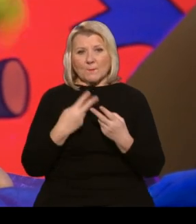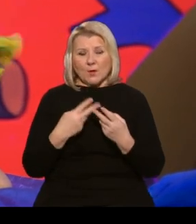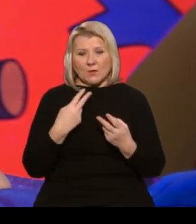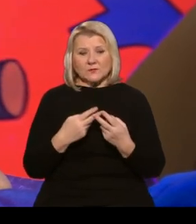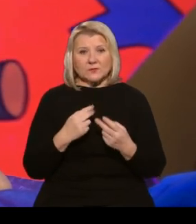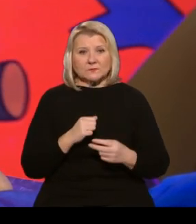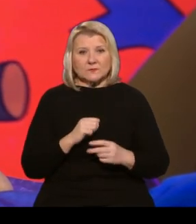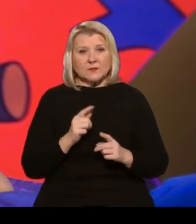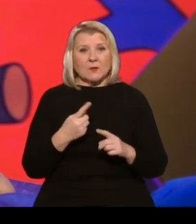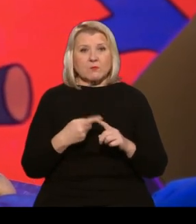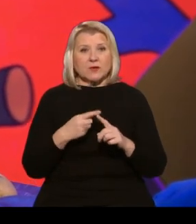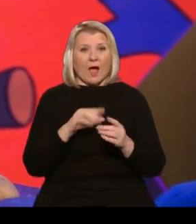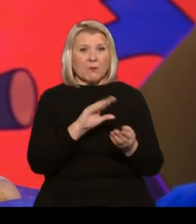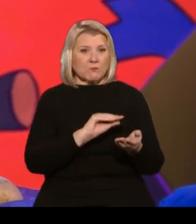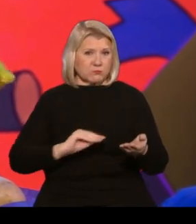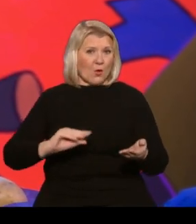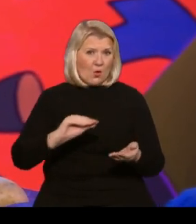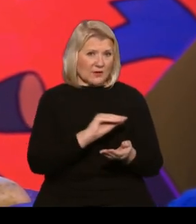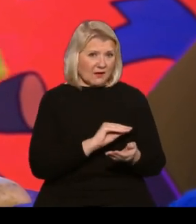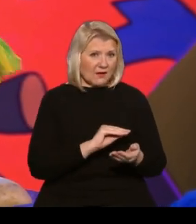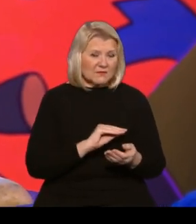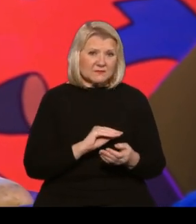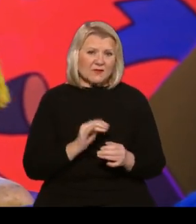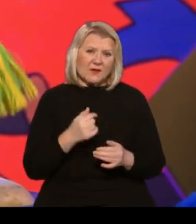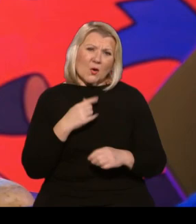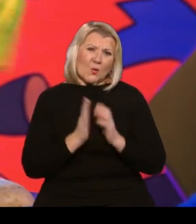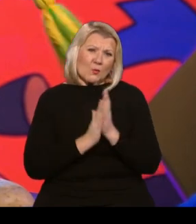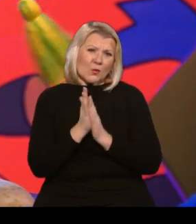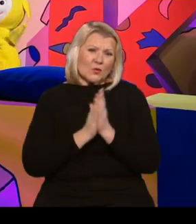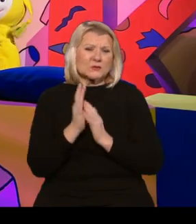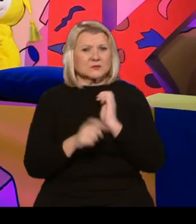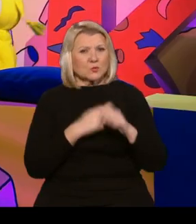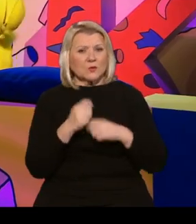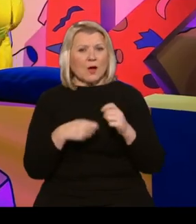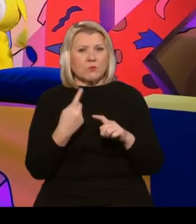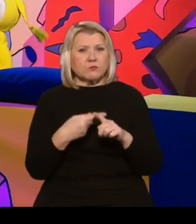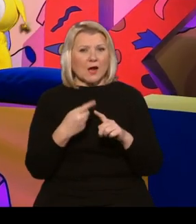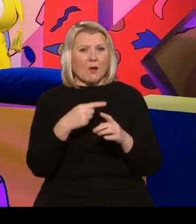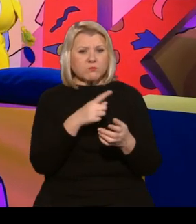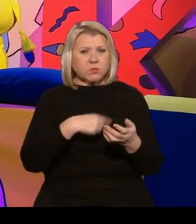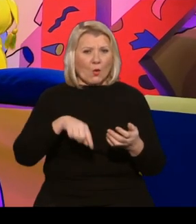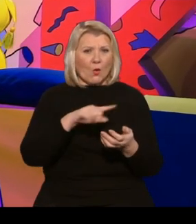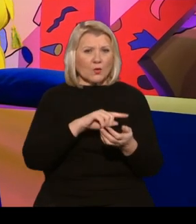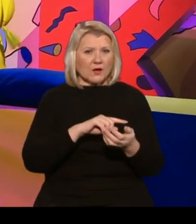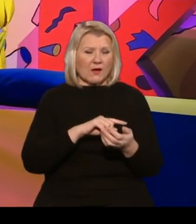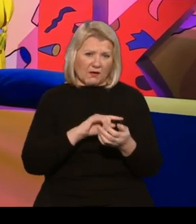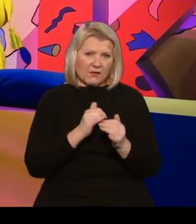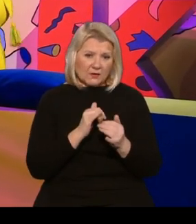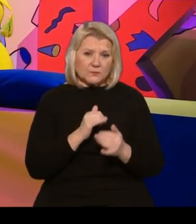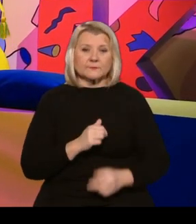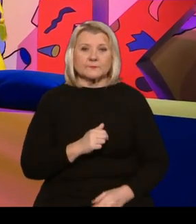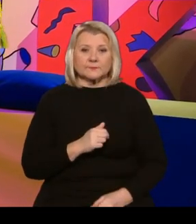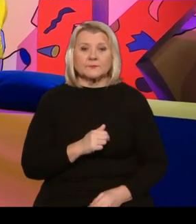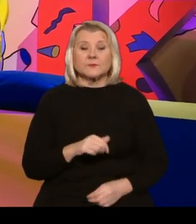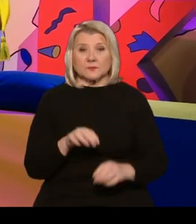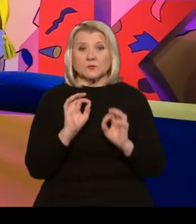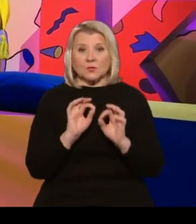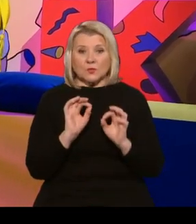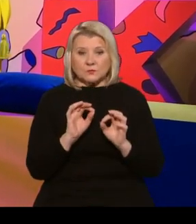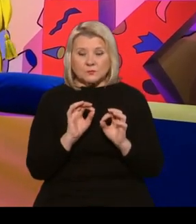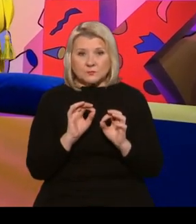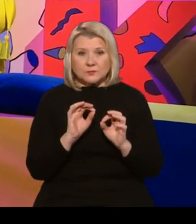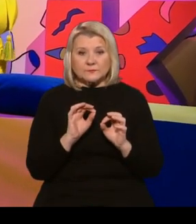Nebo bramborák, dědo, usmažíme si bramborák, prosím. Dobře, uvaříme, ale až